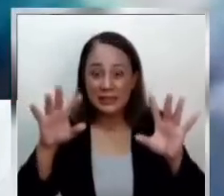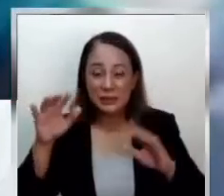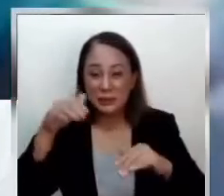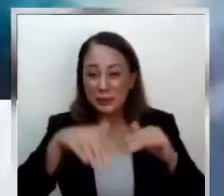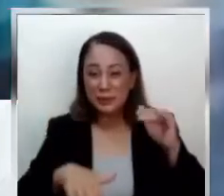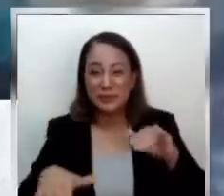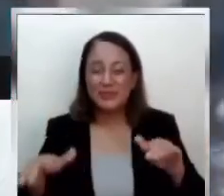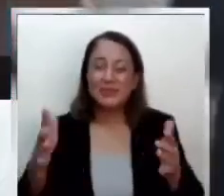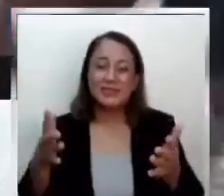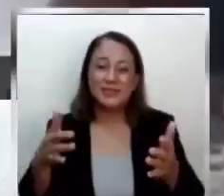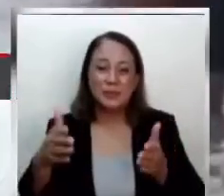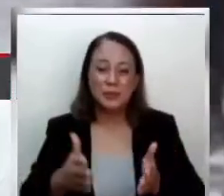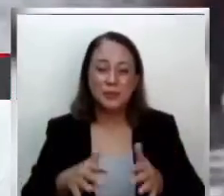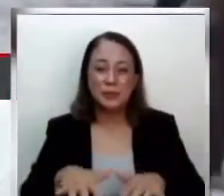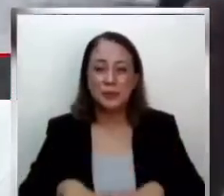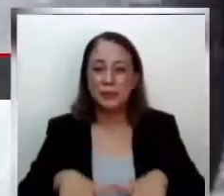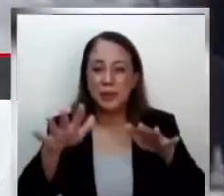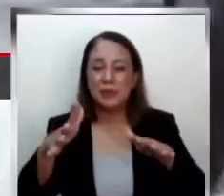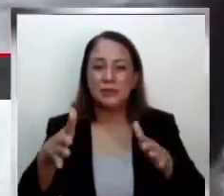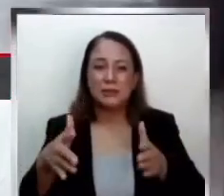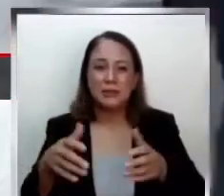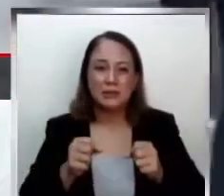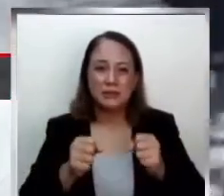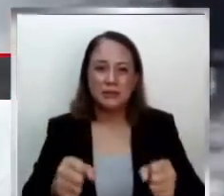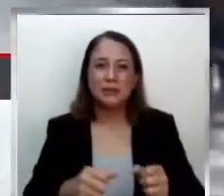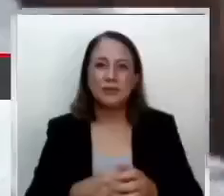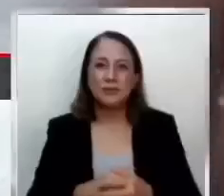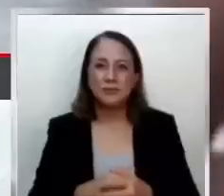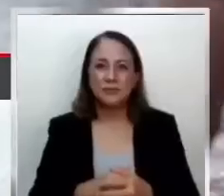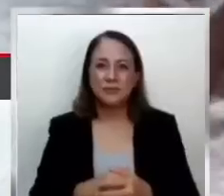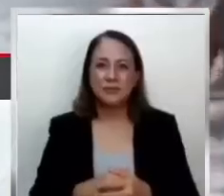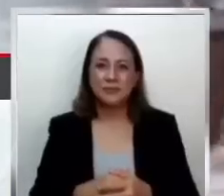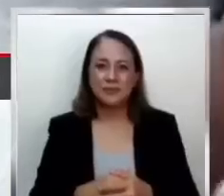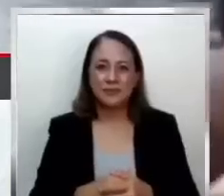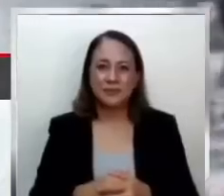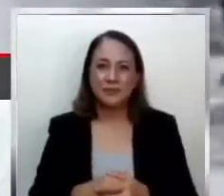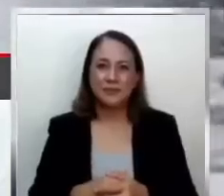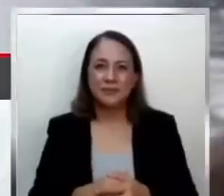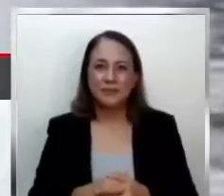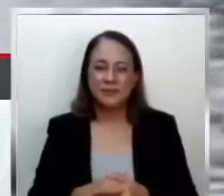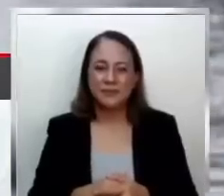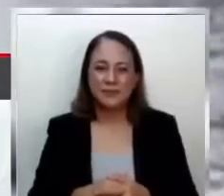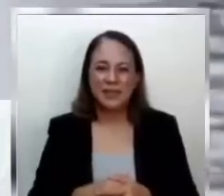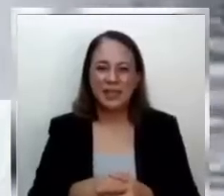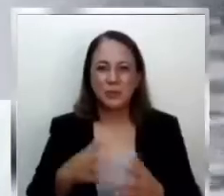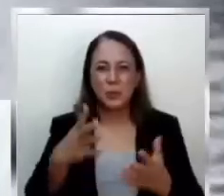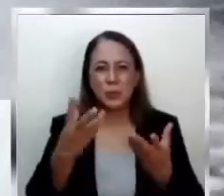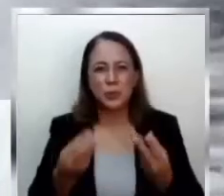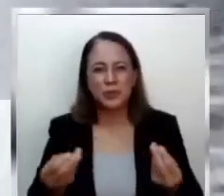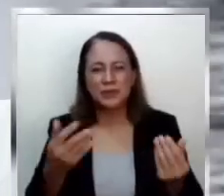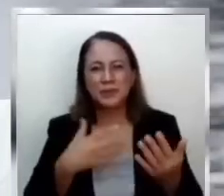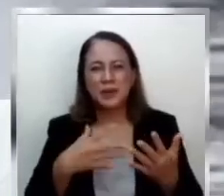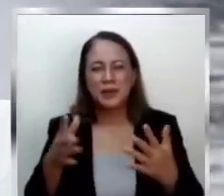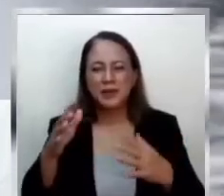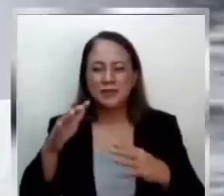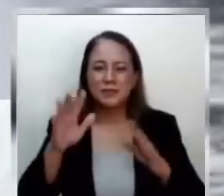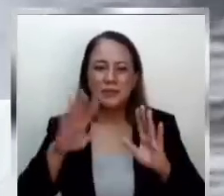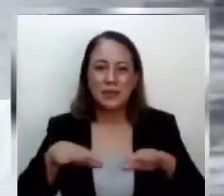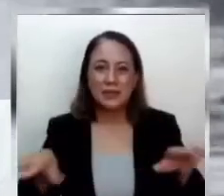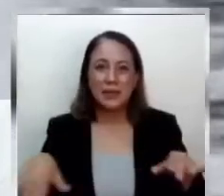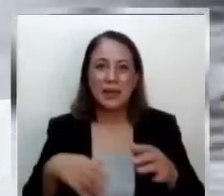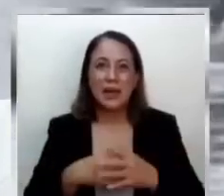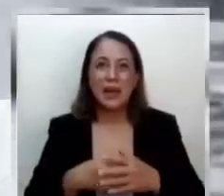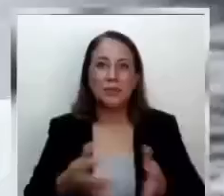gitna ng kalsada. Hala ang buso, hala! Gibasa po mga bata, hala! Nakuha pa mambasa ng